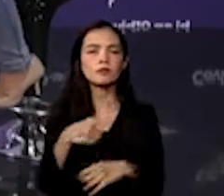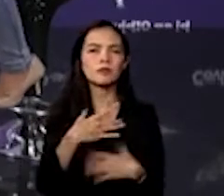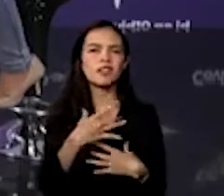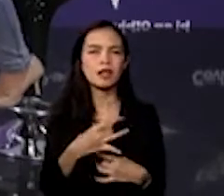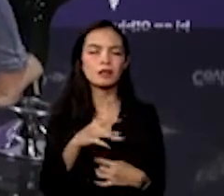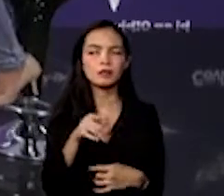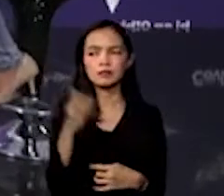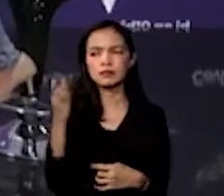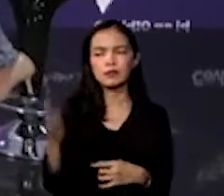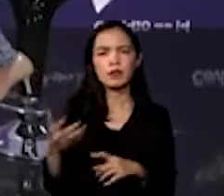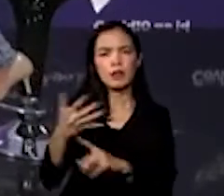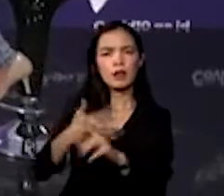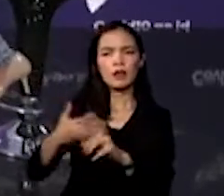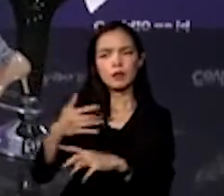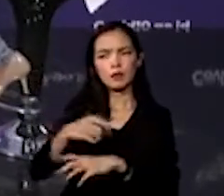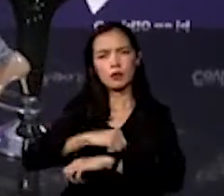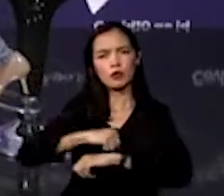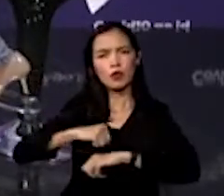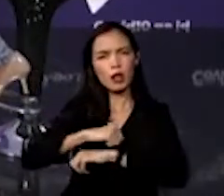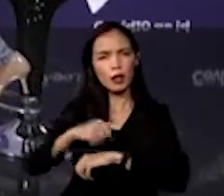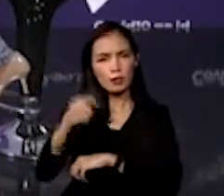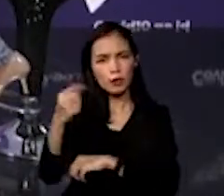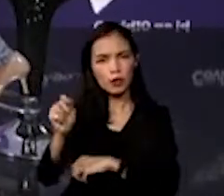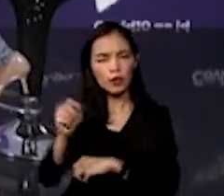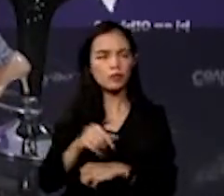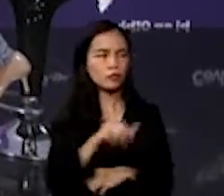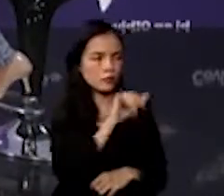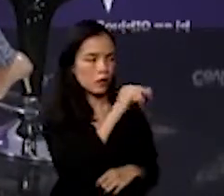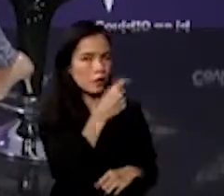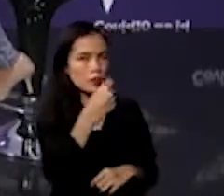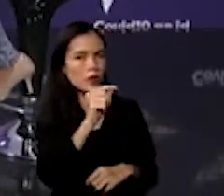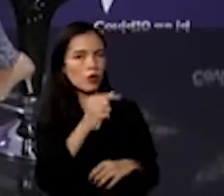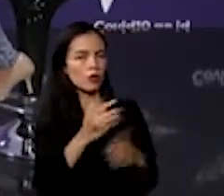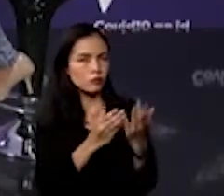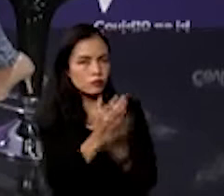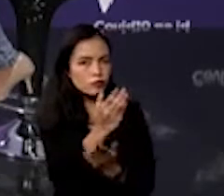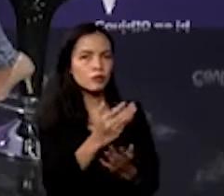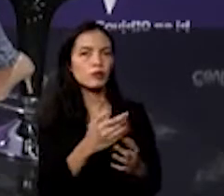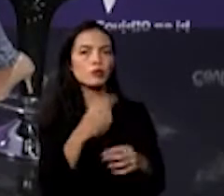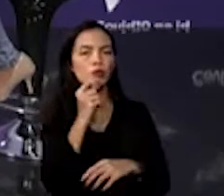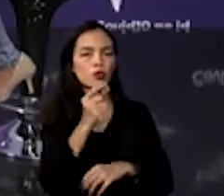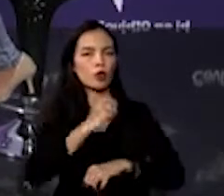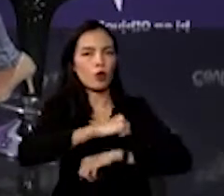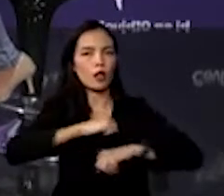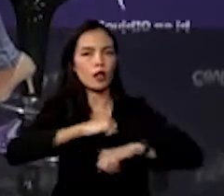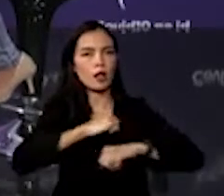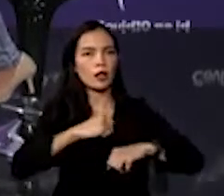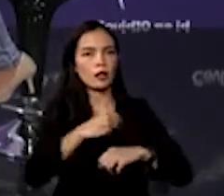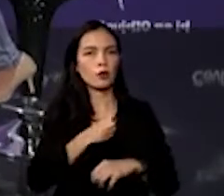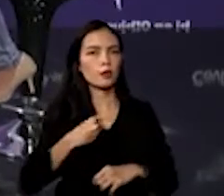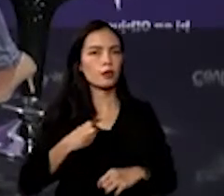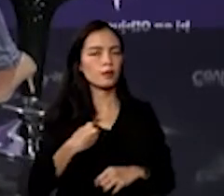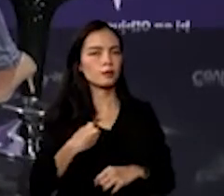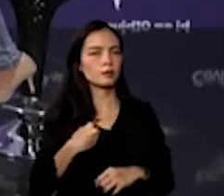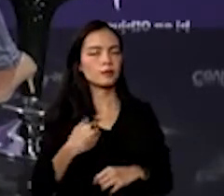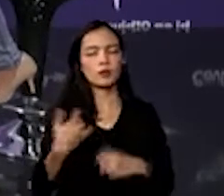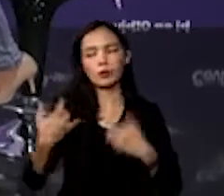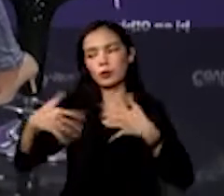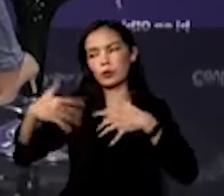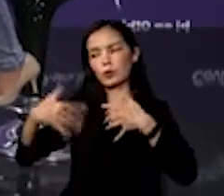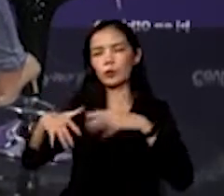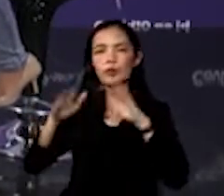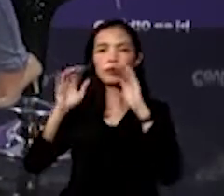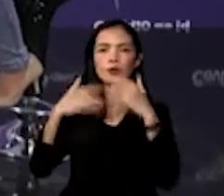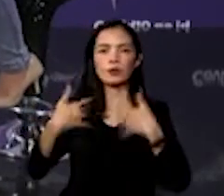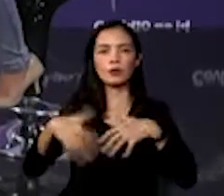kalau dokter kan dari dokter olahraga betul betul spesialis kedokteran olahraga Waduh m luar biasa nah ini menarik kalau